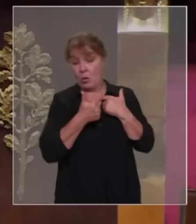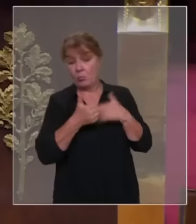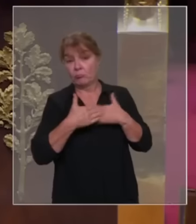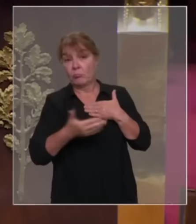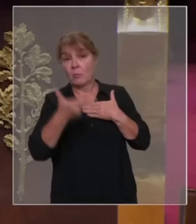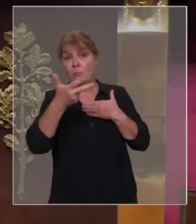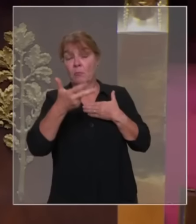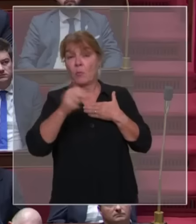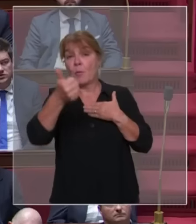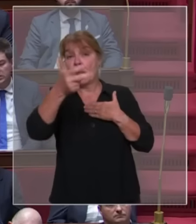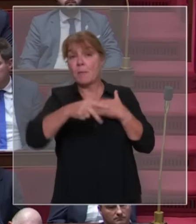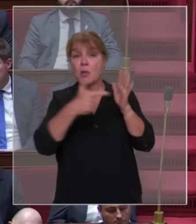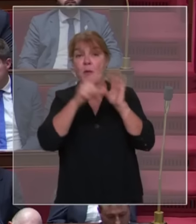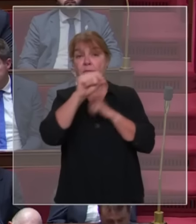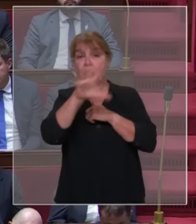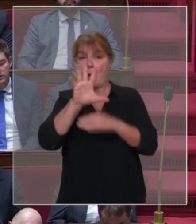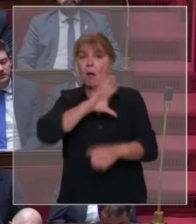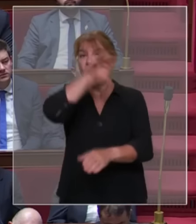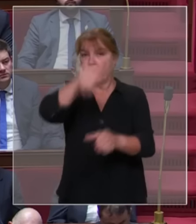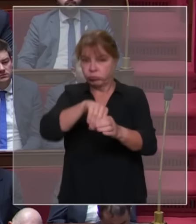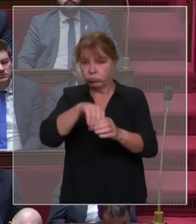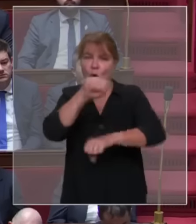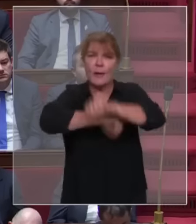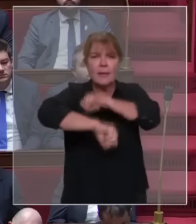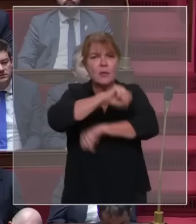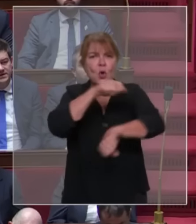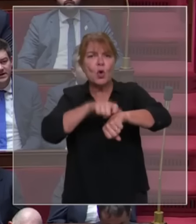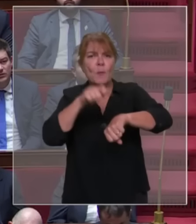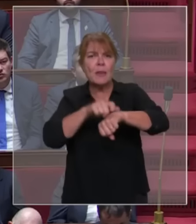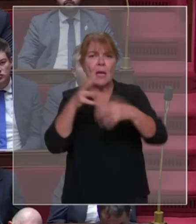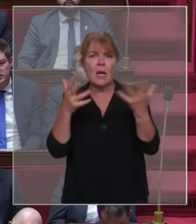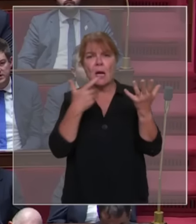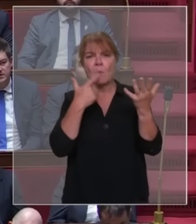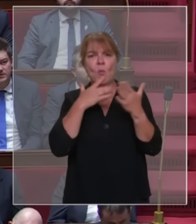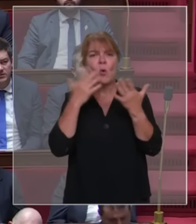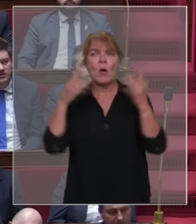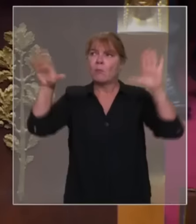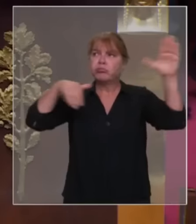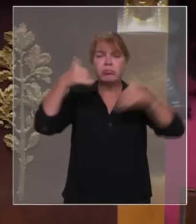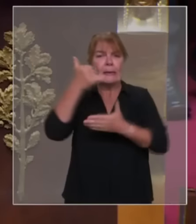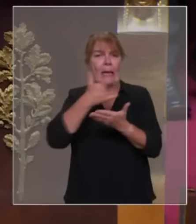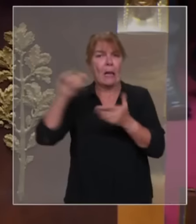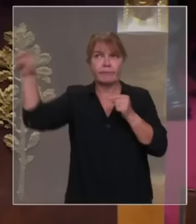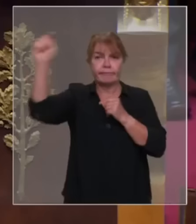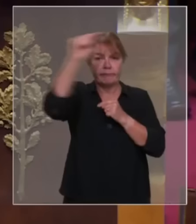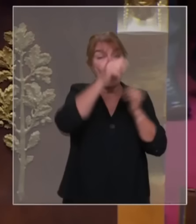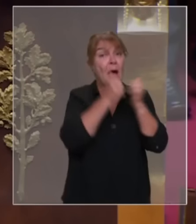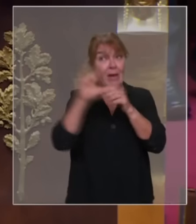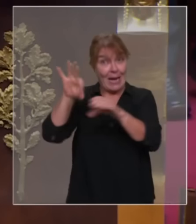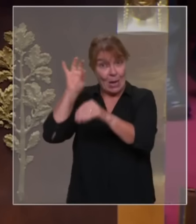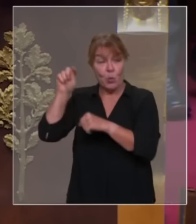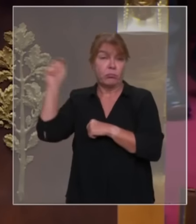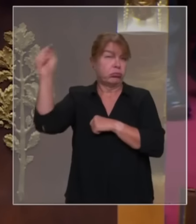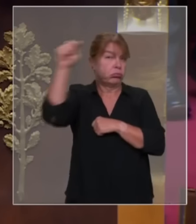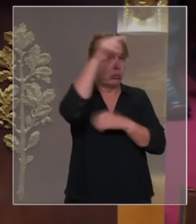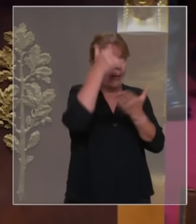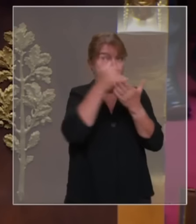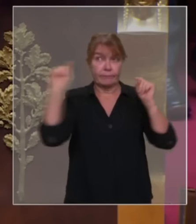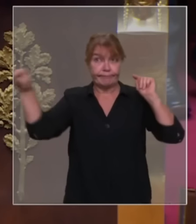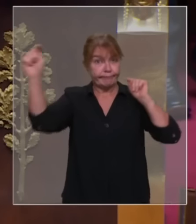trimestre 2025, un comité interministériel des Outre-mer afin, avec les élus et les